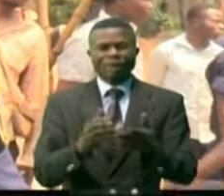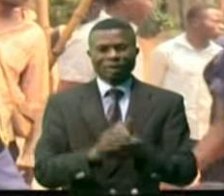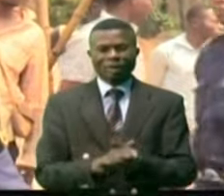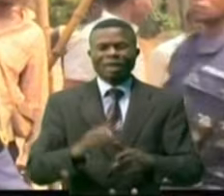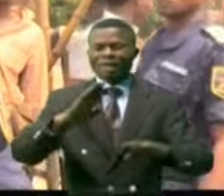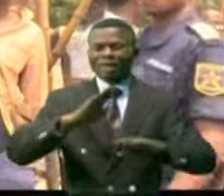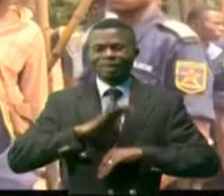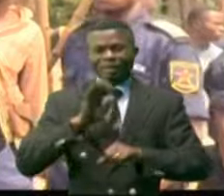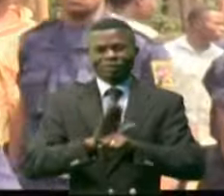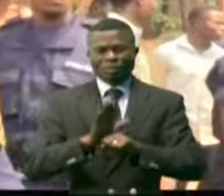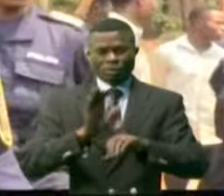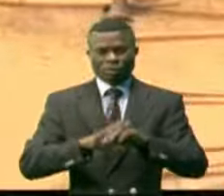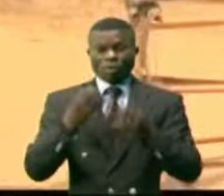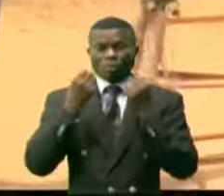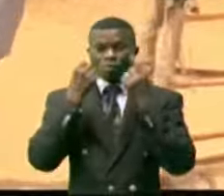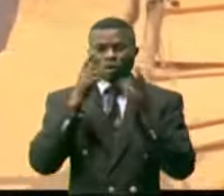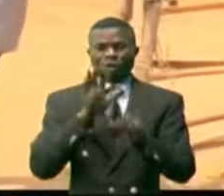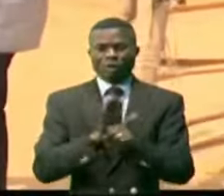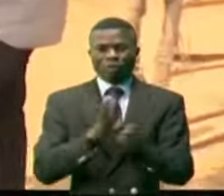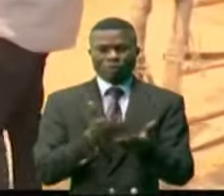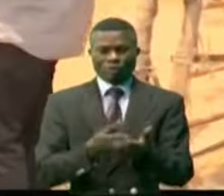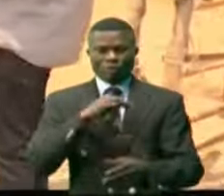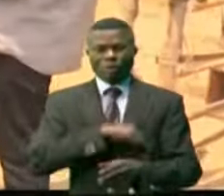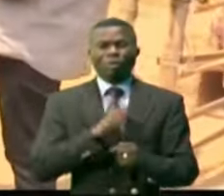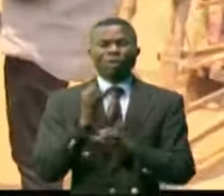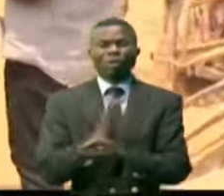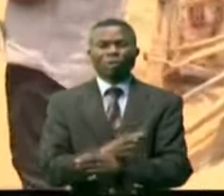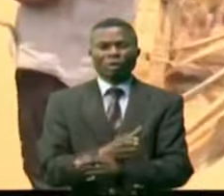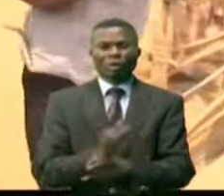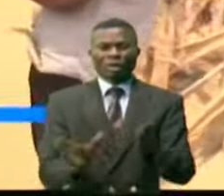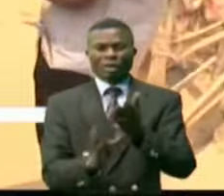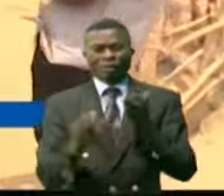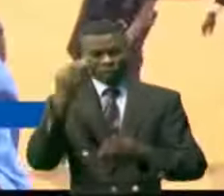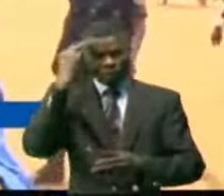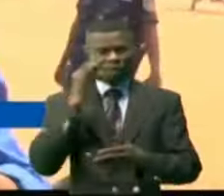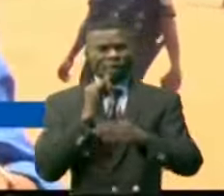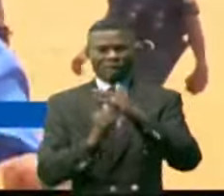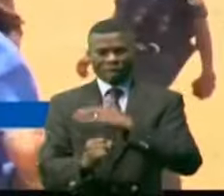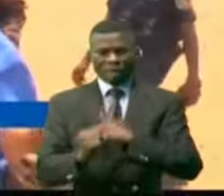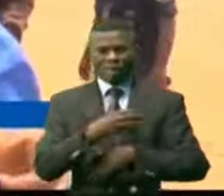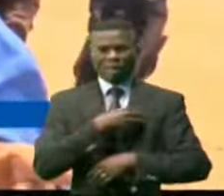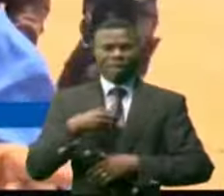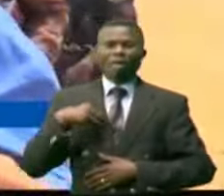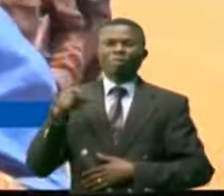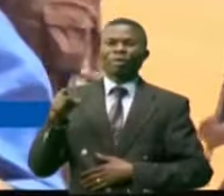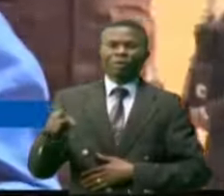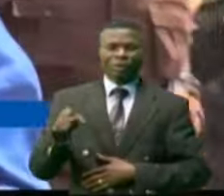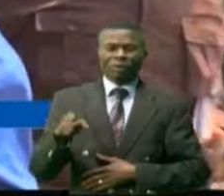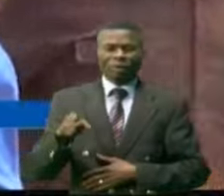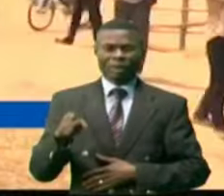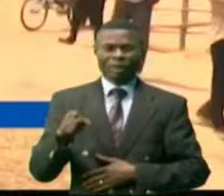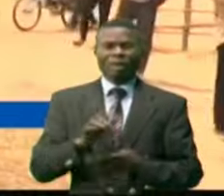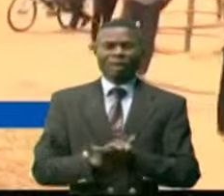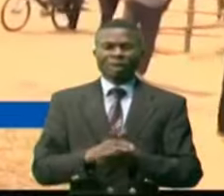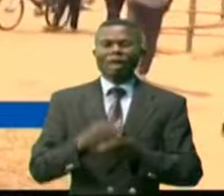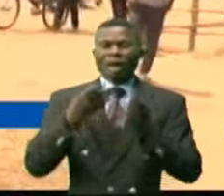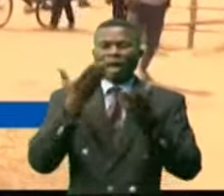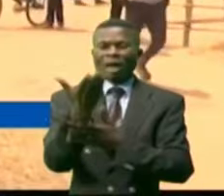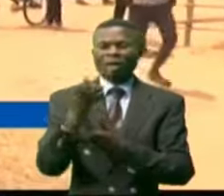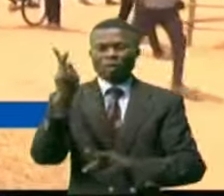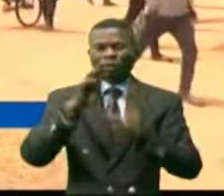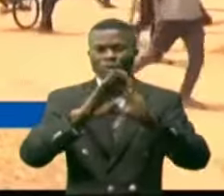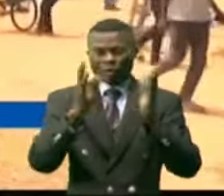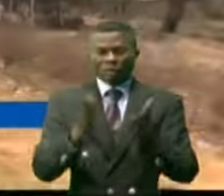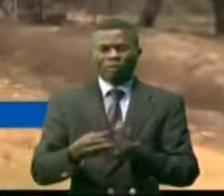satisfait, impressionné même. Mission accomplie pour la vice-ministre de l'Intérieur, Eugénie Tshiela Kamba, qui a convié la population à